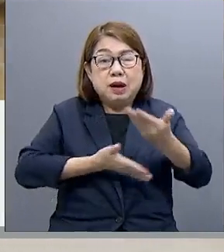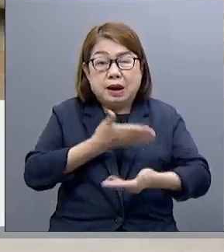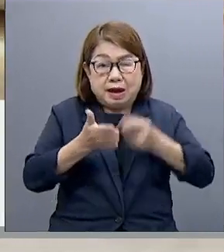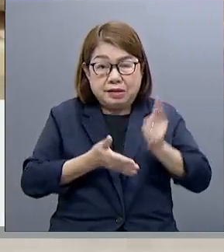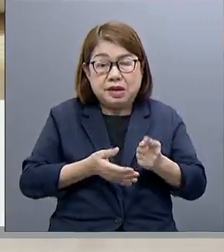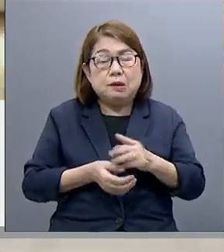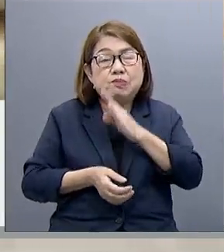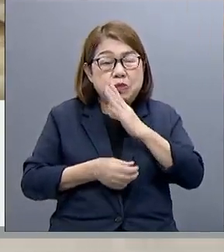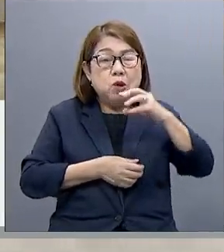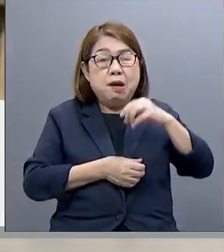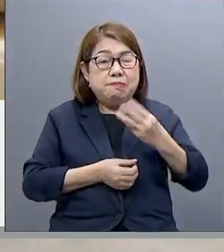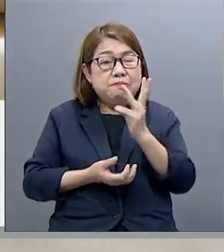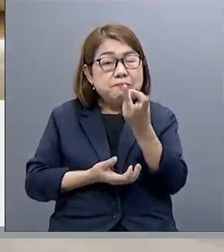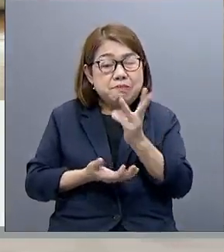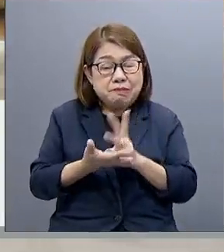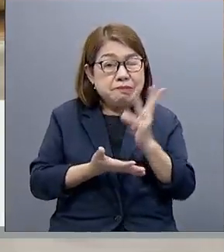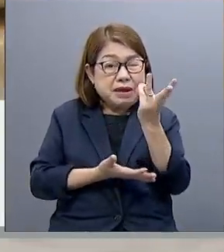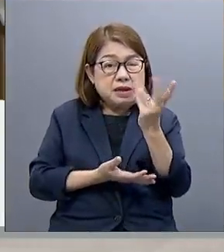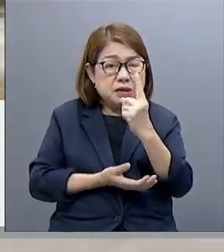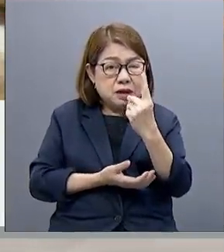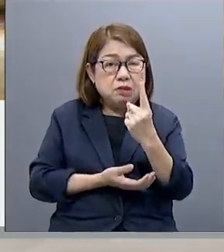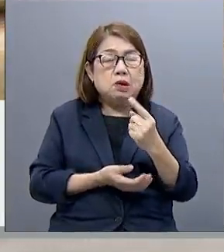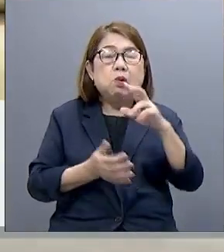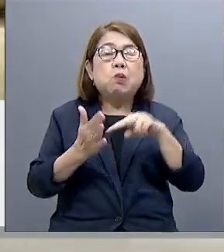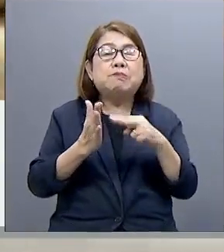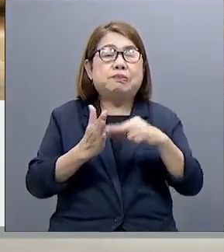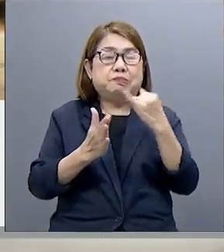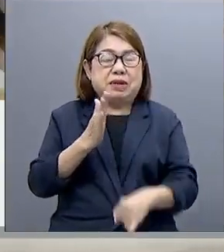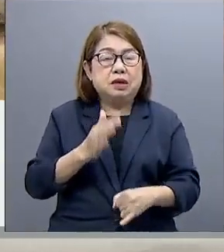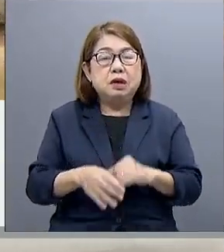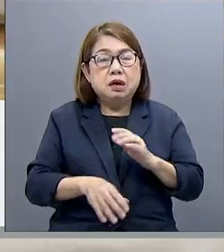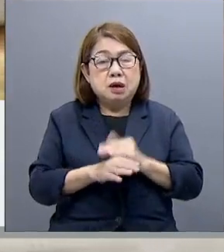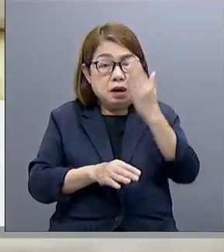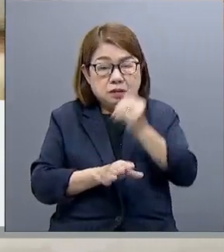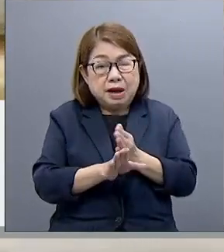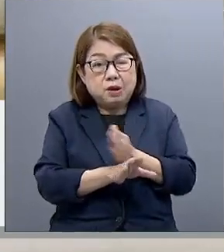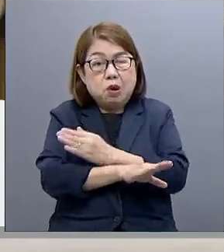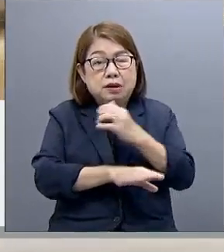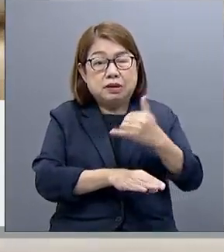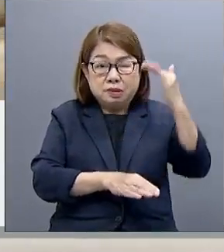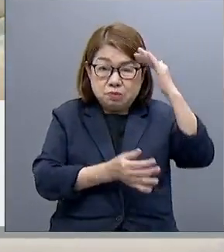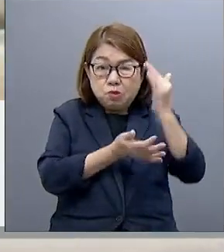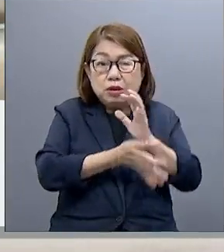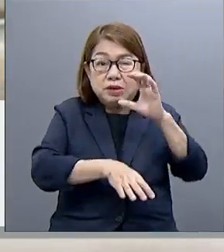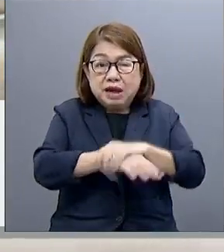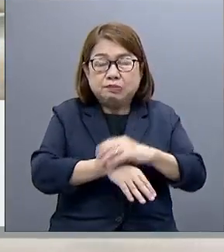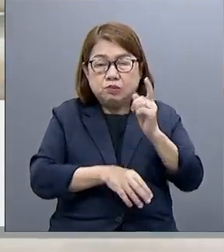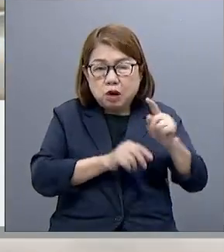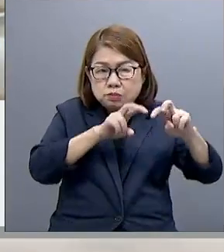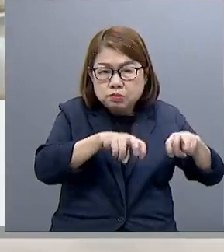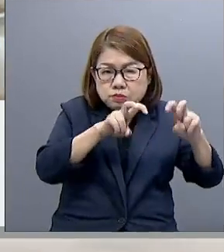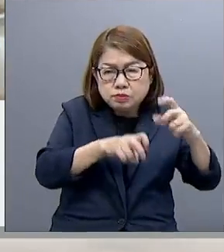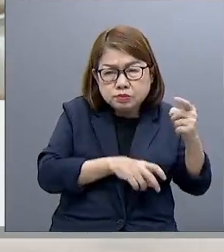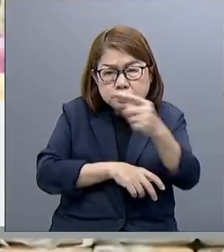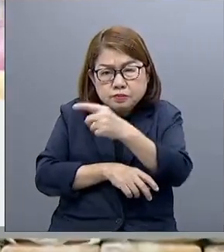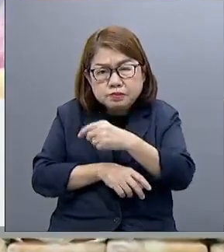ถ้าครอบครองเม็ดเดียวก็ถือว่ามีความผิดเพราะว่าก่อนจับกุมเจ้าหน้าที่จะต้องมีการข่าวสืบสวนสอบสวนชี้